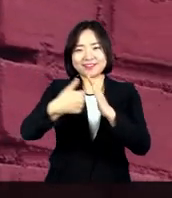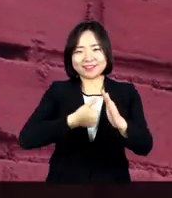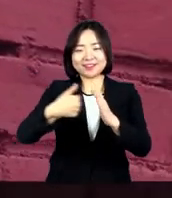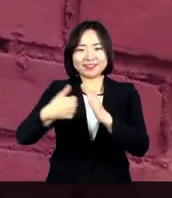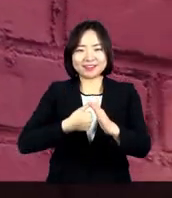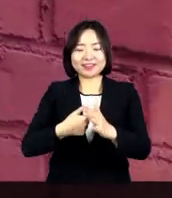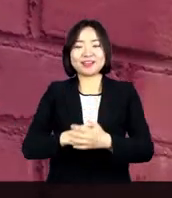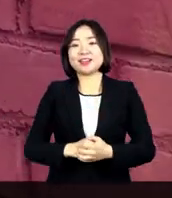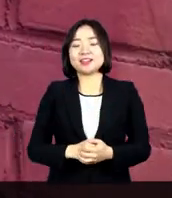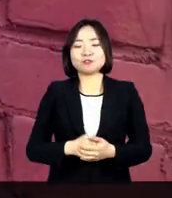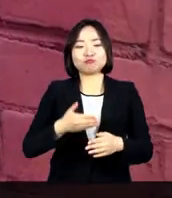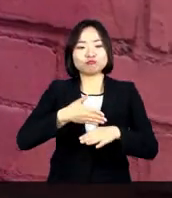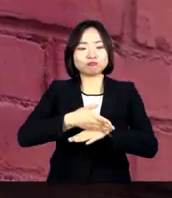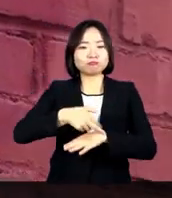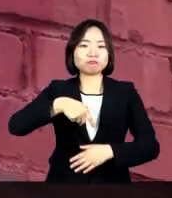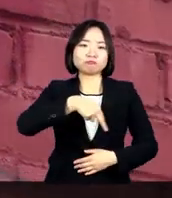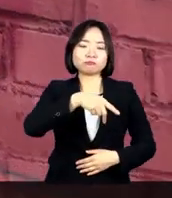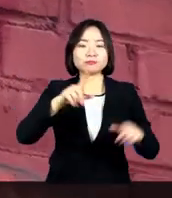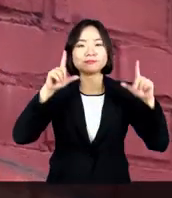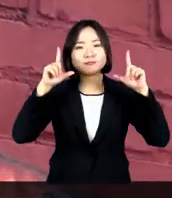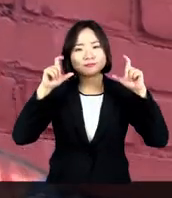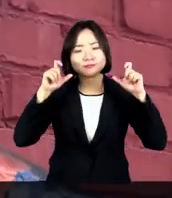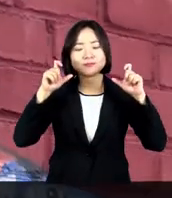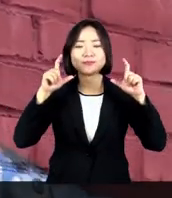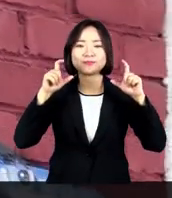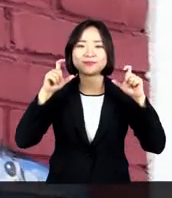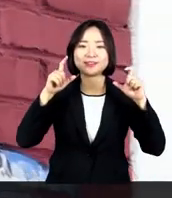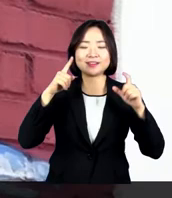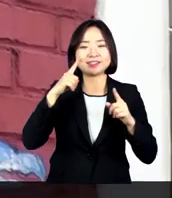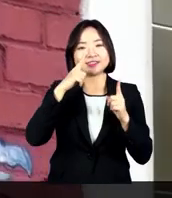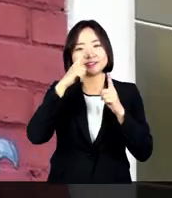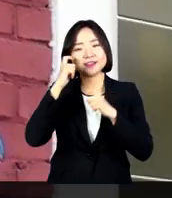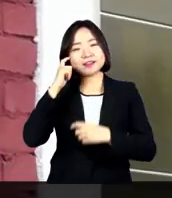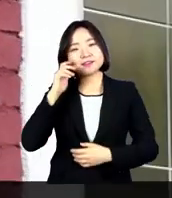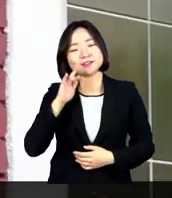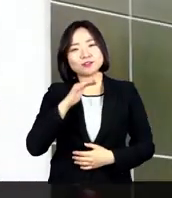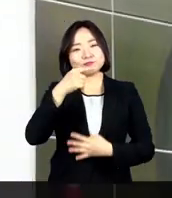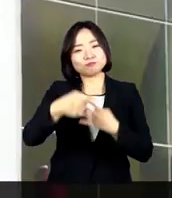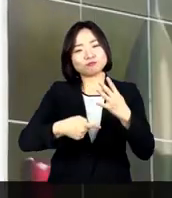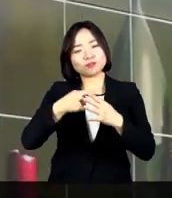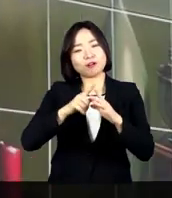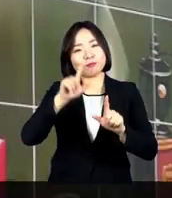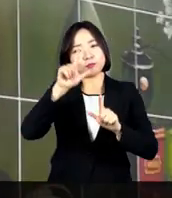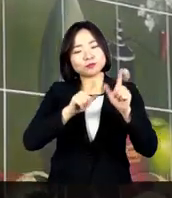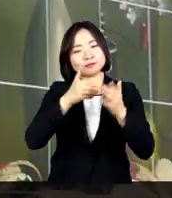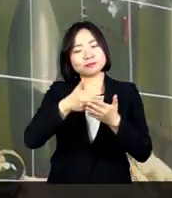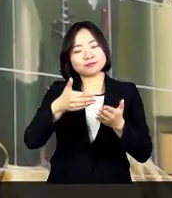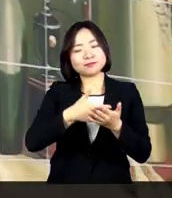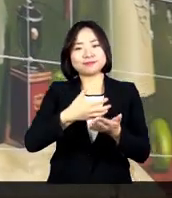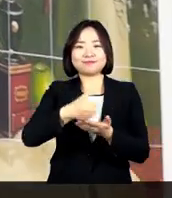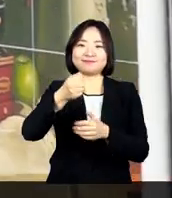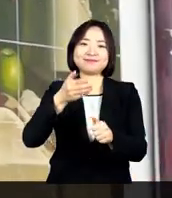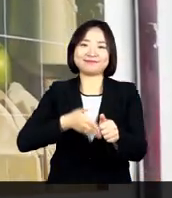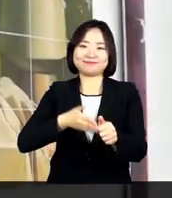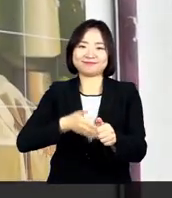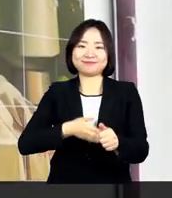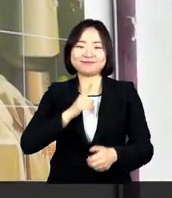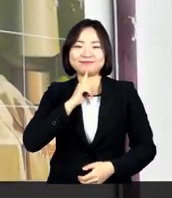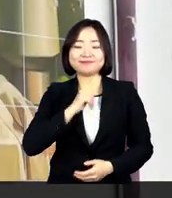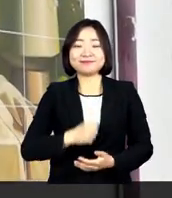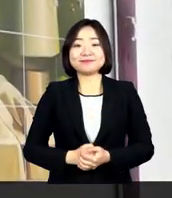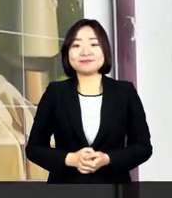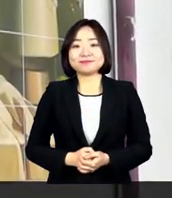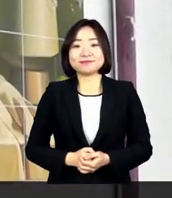벽화 골목을 방문하여 천천히 걸으며 사진도 찍고 추억과 낭만 속의 그리운 풍경들도 만끽하시길 바란다고